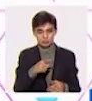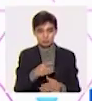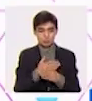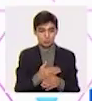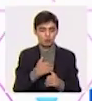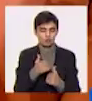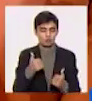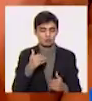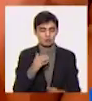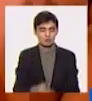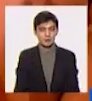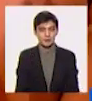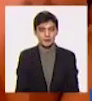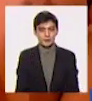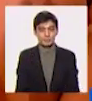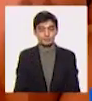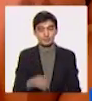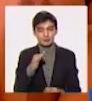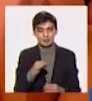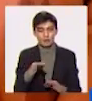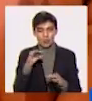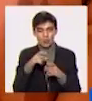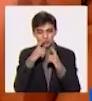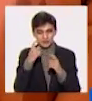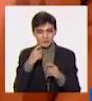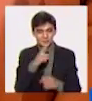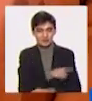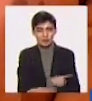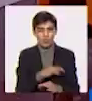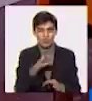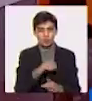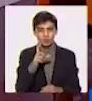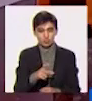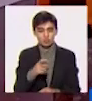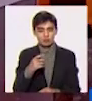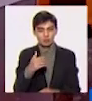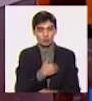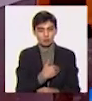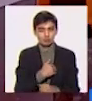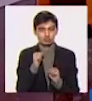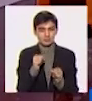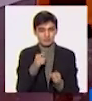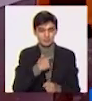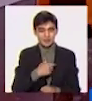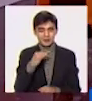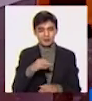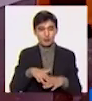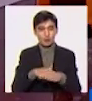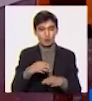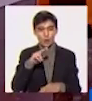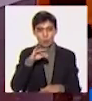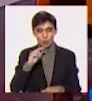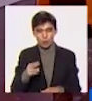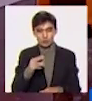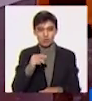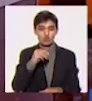көмектеседі. Вот помимо медицинских способов, да, вот люди пытаются защититься и народными способами, да, вот лук,